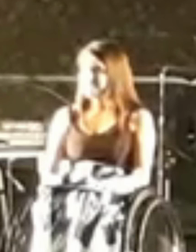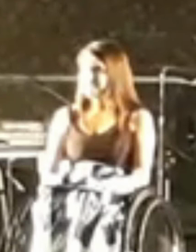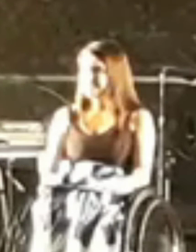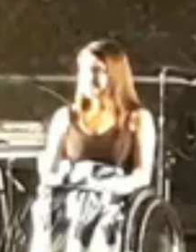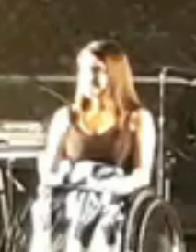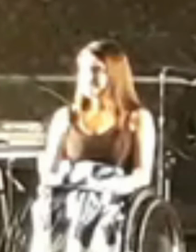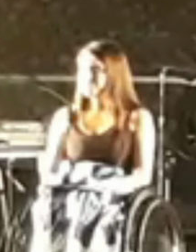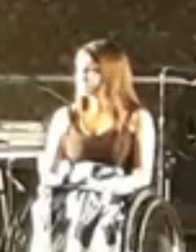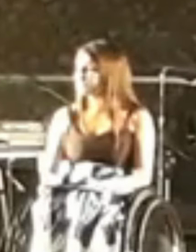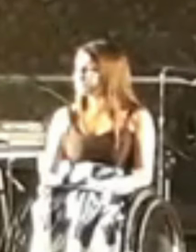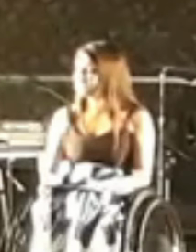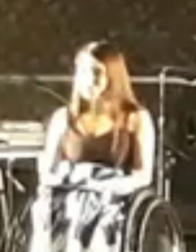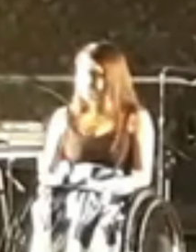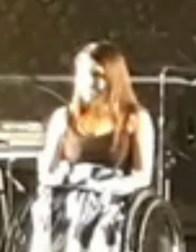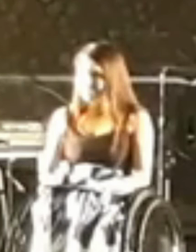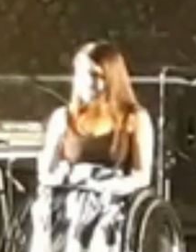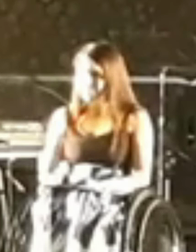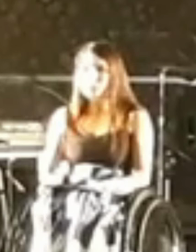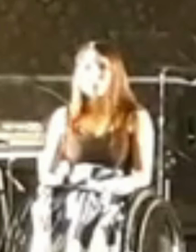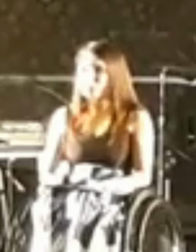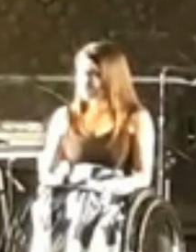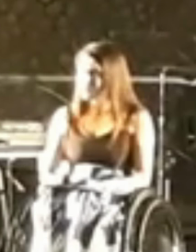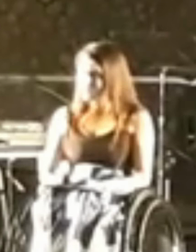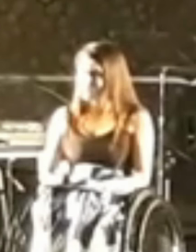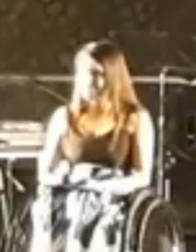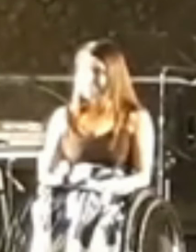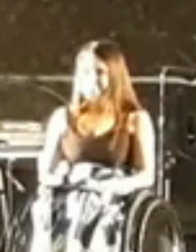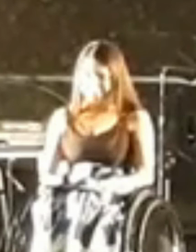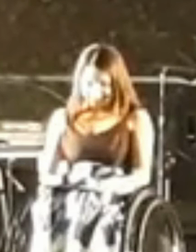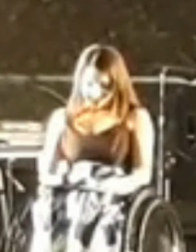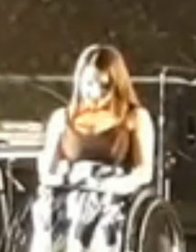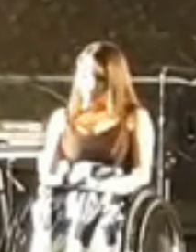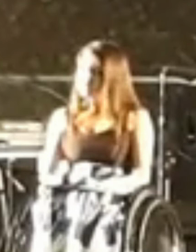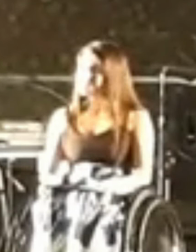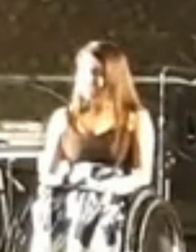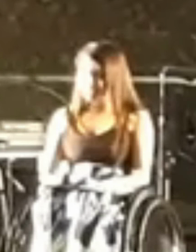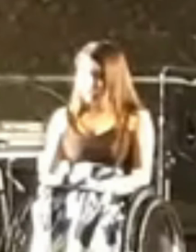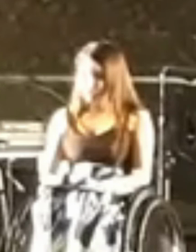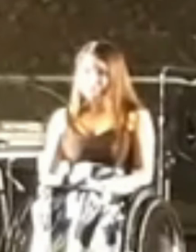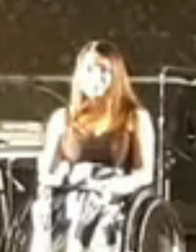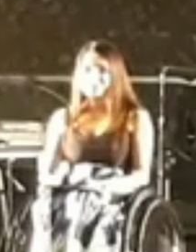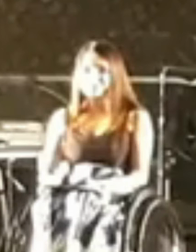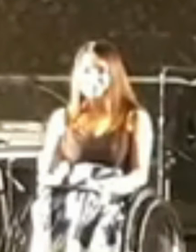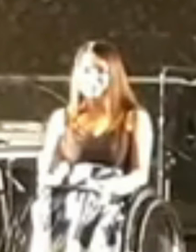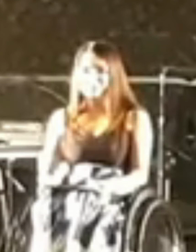che possano contagiare di allegria almeno un po' questo mondo. E quindi